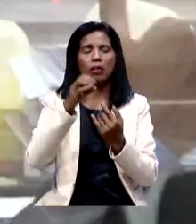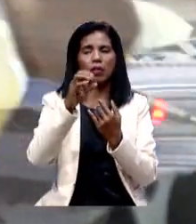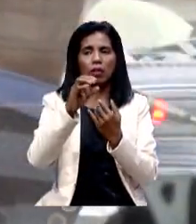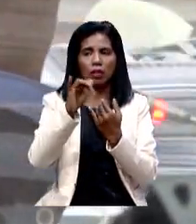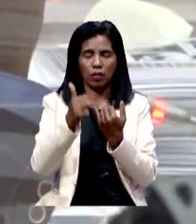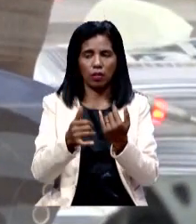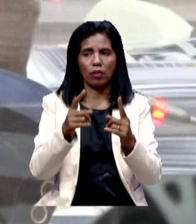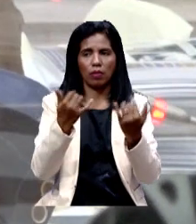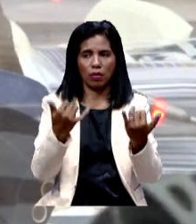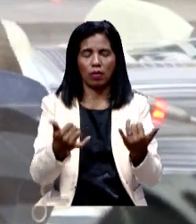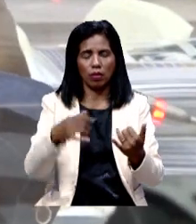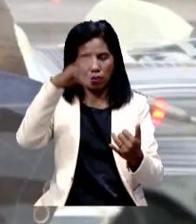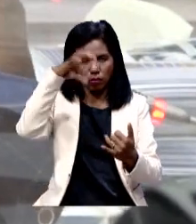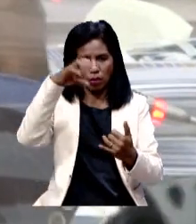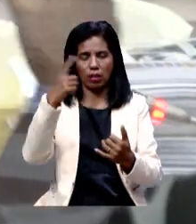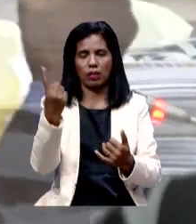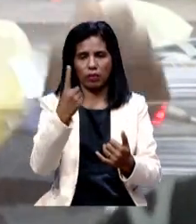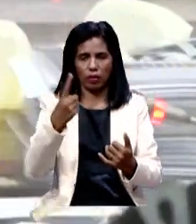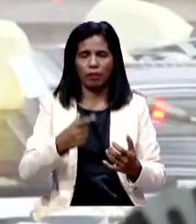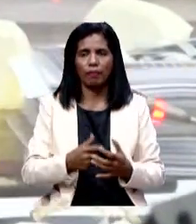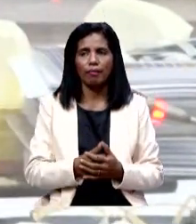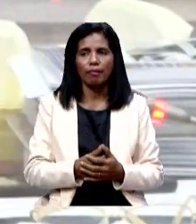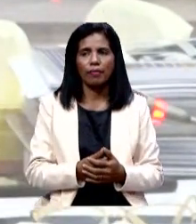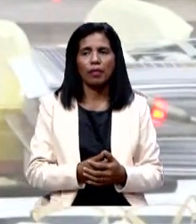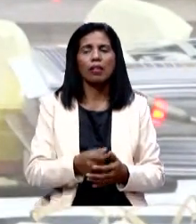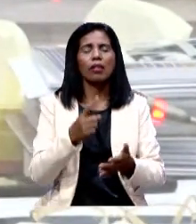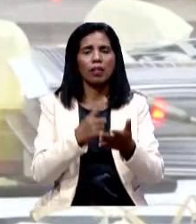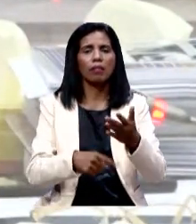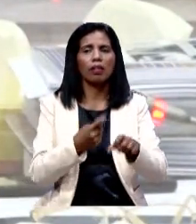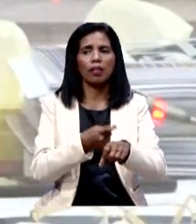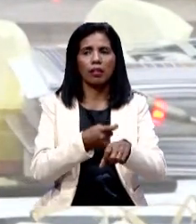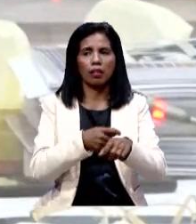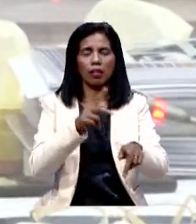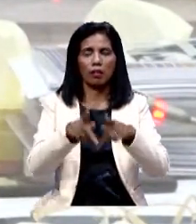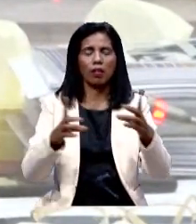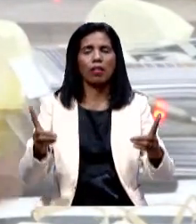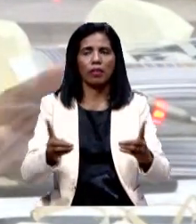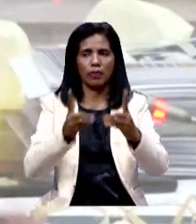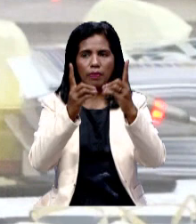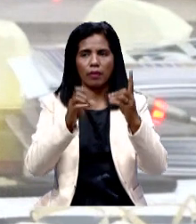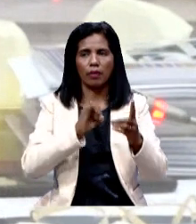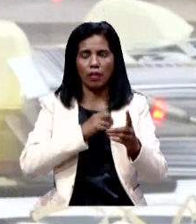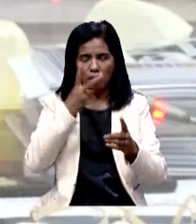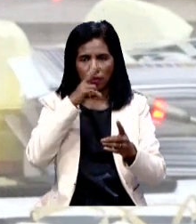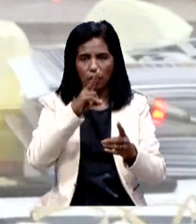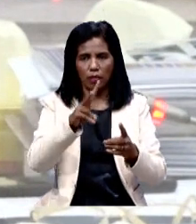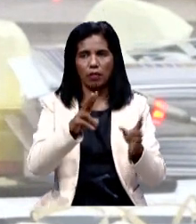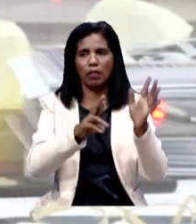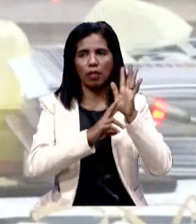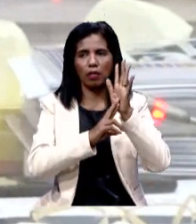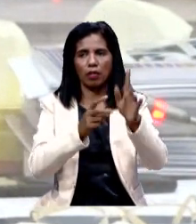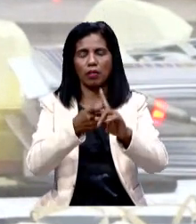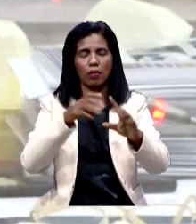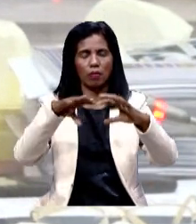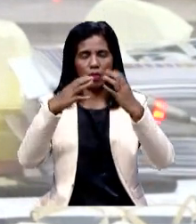oin bos udan tau na fating situasau seda maka itane komunidad asoro hau liga ho relatori husi komisau